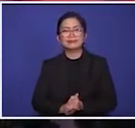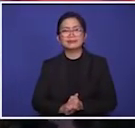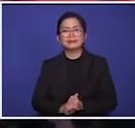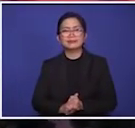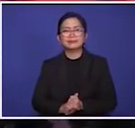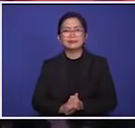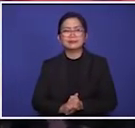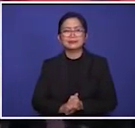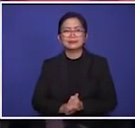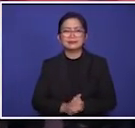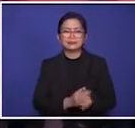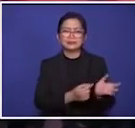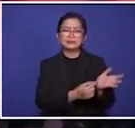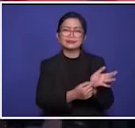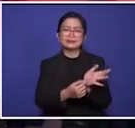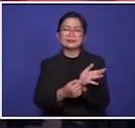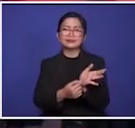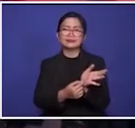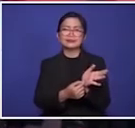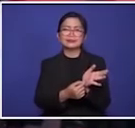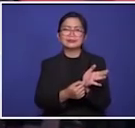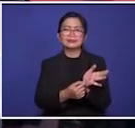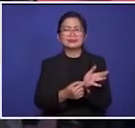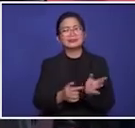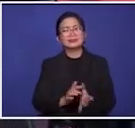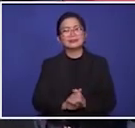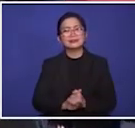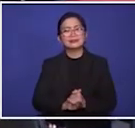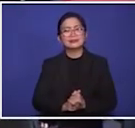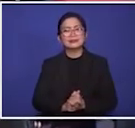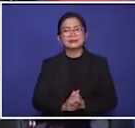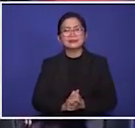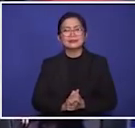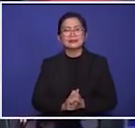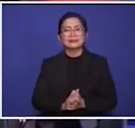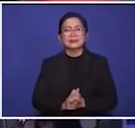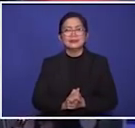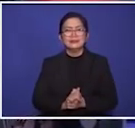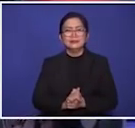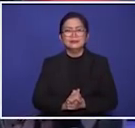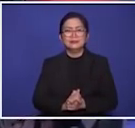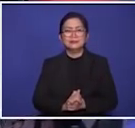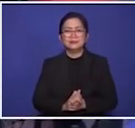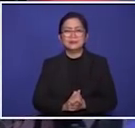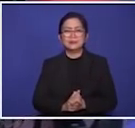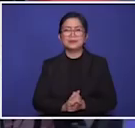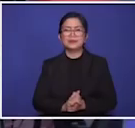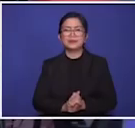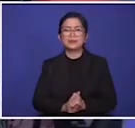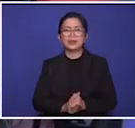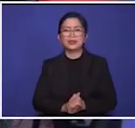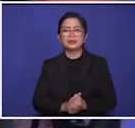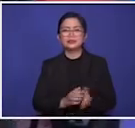Tolong tunjukkan Baik saya bantu dapat Huruf apa c ditunjukkan Mam supaya lebih jelas c